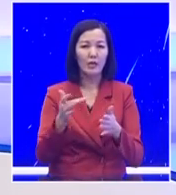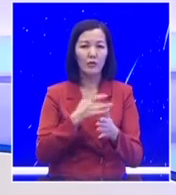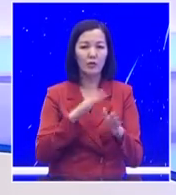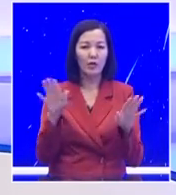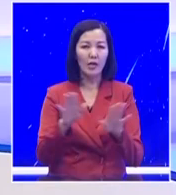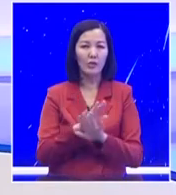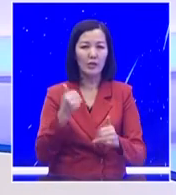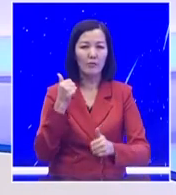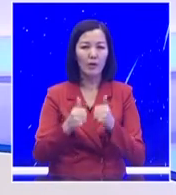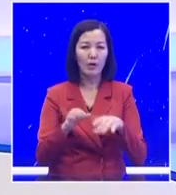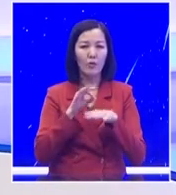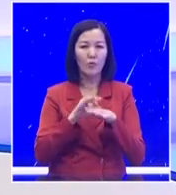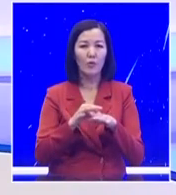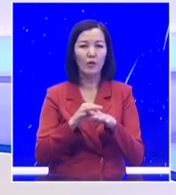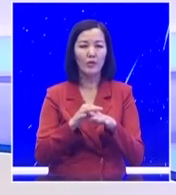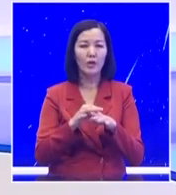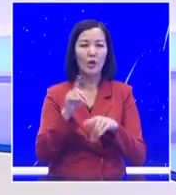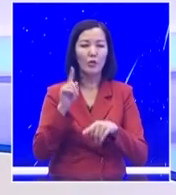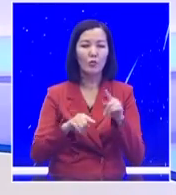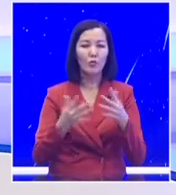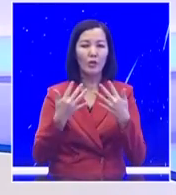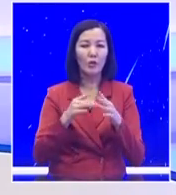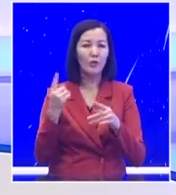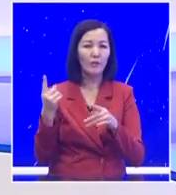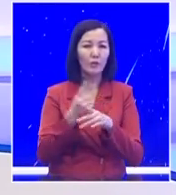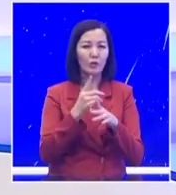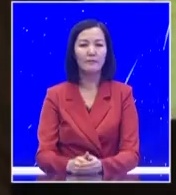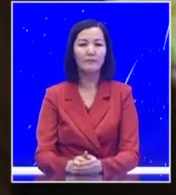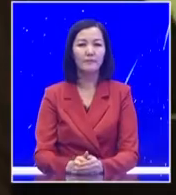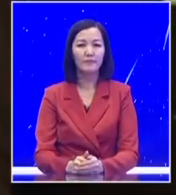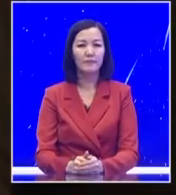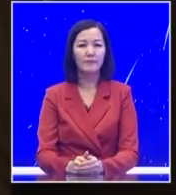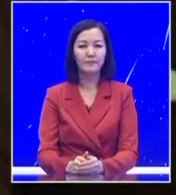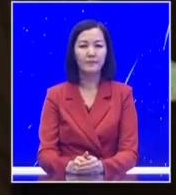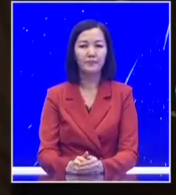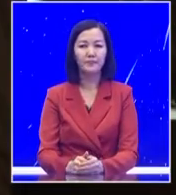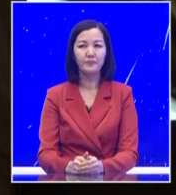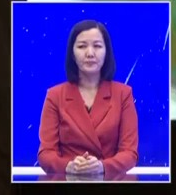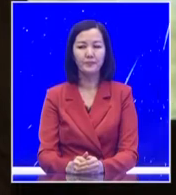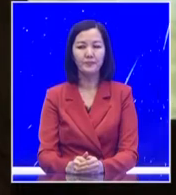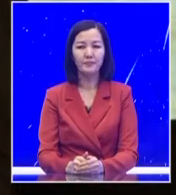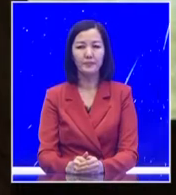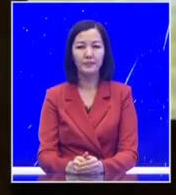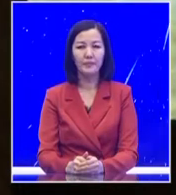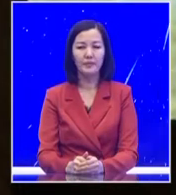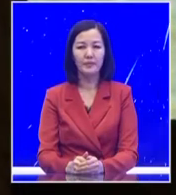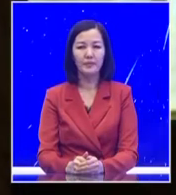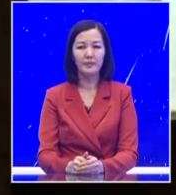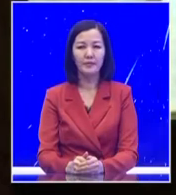байқауы өтті. Аталған шара ақынның туған ауылында алғаш рет ұйымдастырылып отыр. Арманымнан іздедім